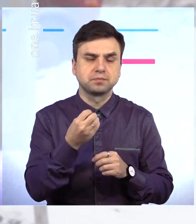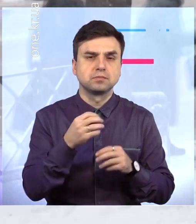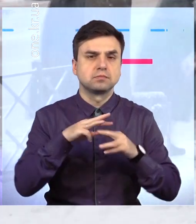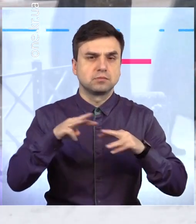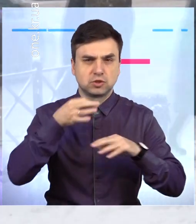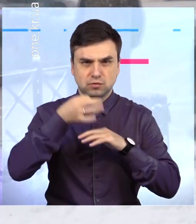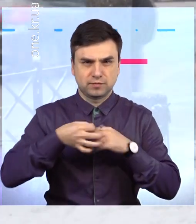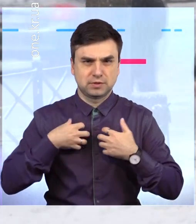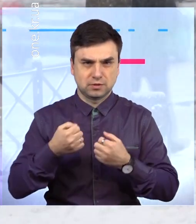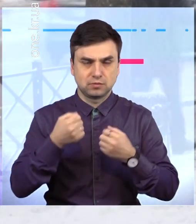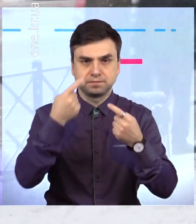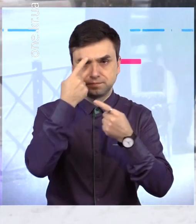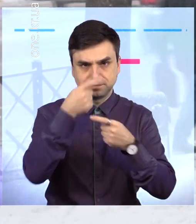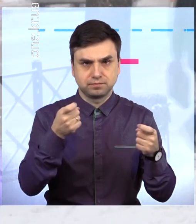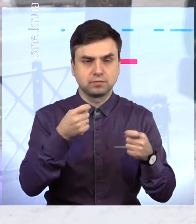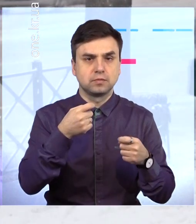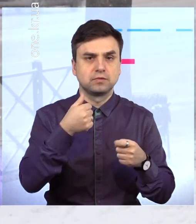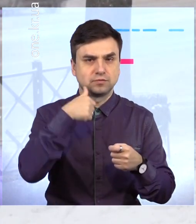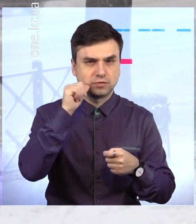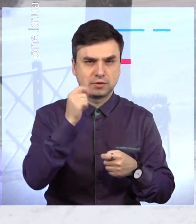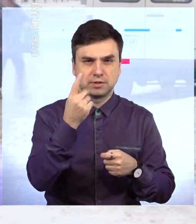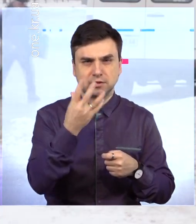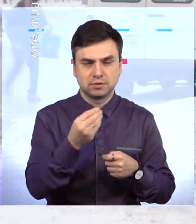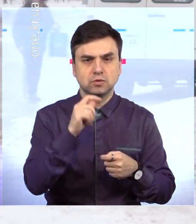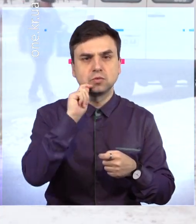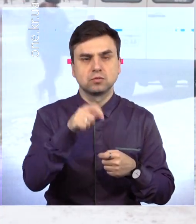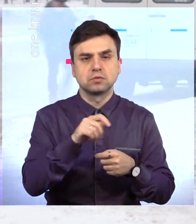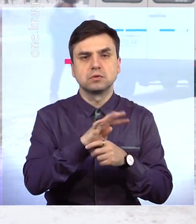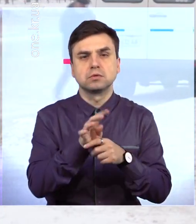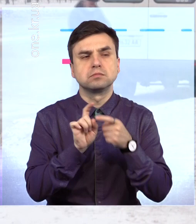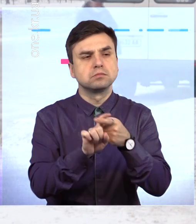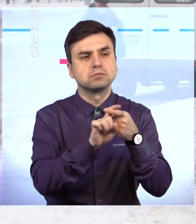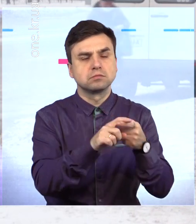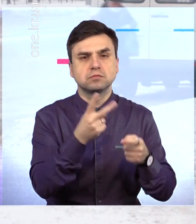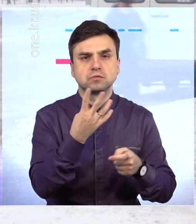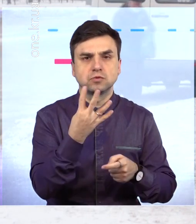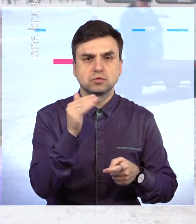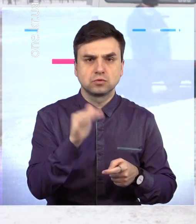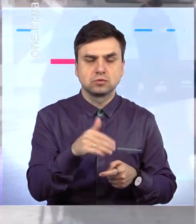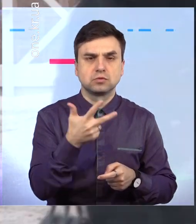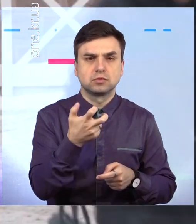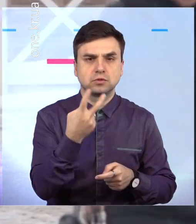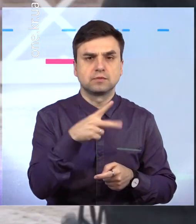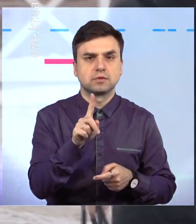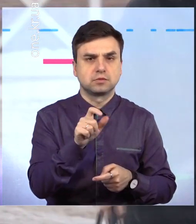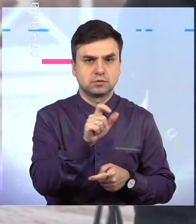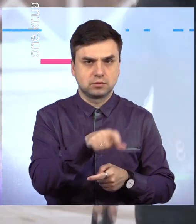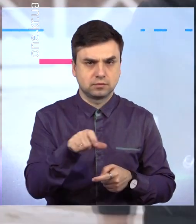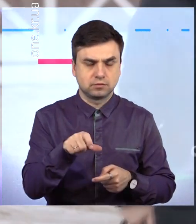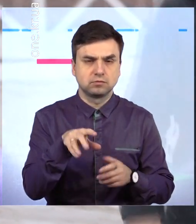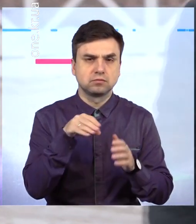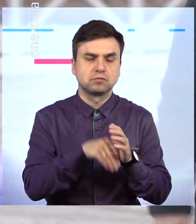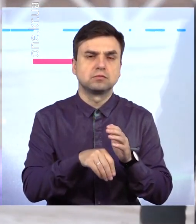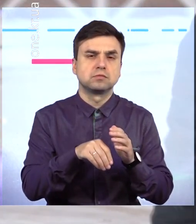інформацією Міністерства охорони здоров'я, за минулі 24 години на коронавірус захворіли 24 321 людина. У тому числі за добу